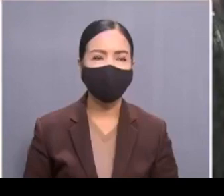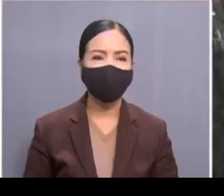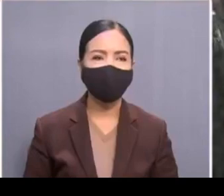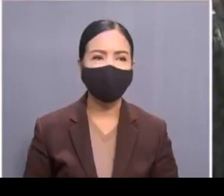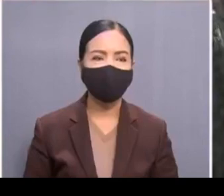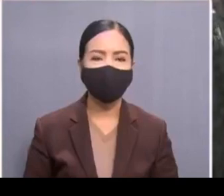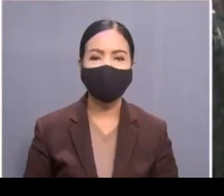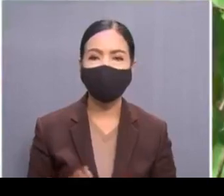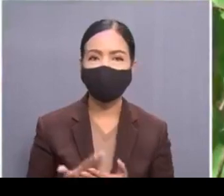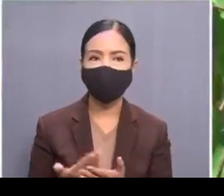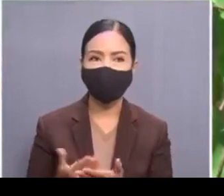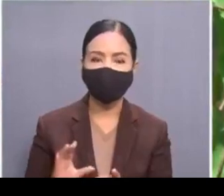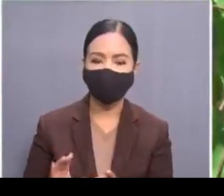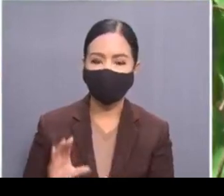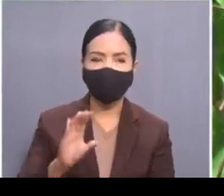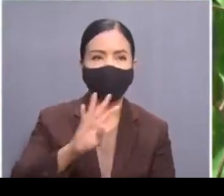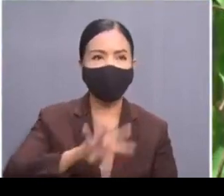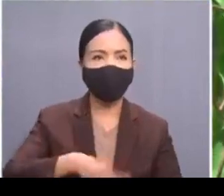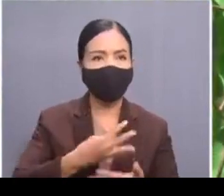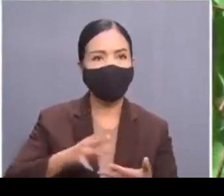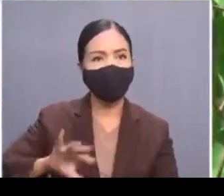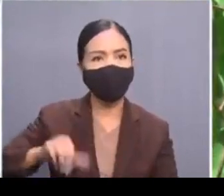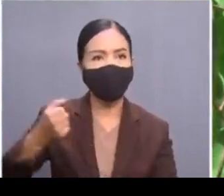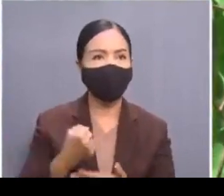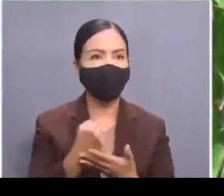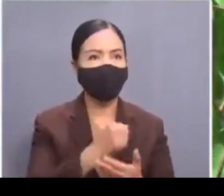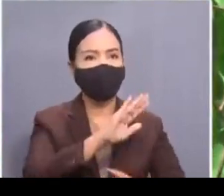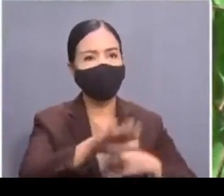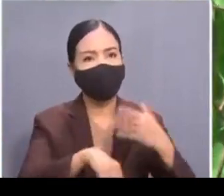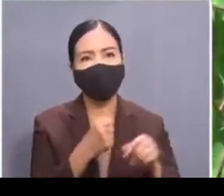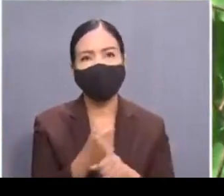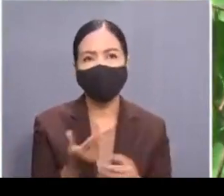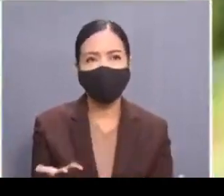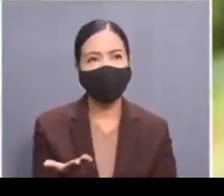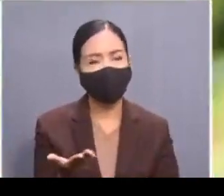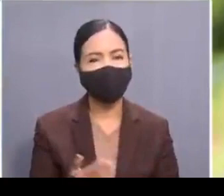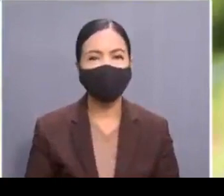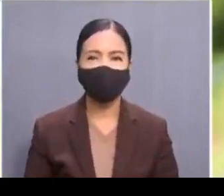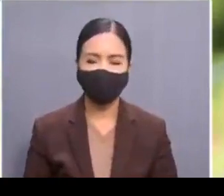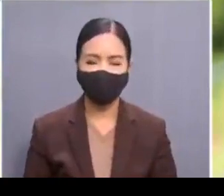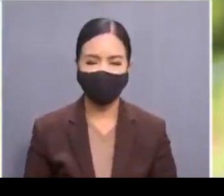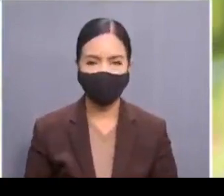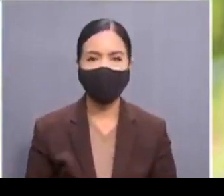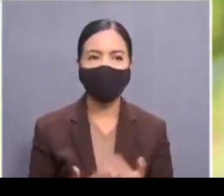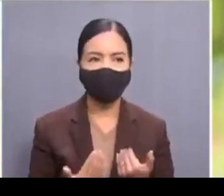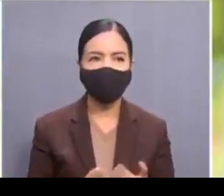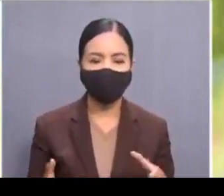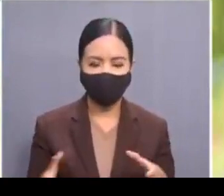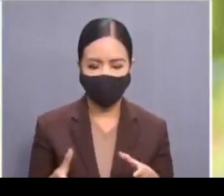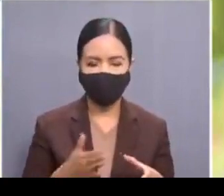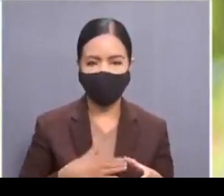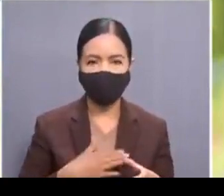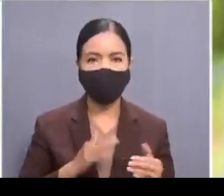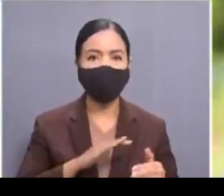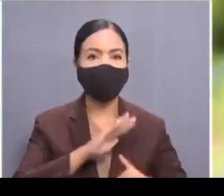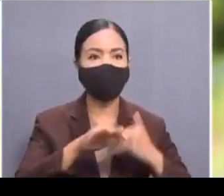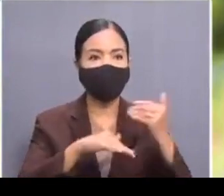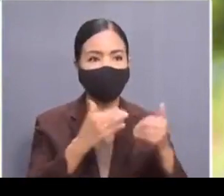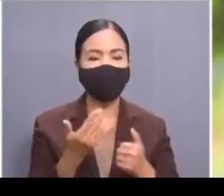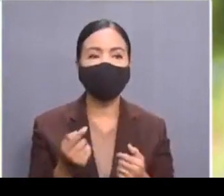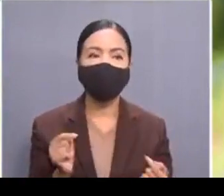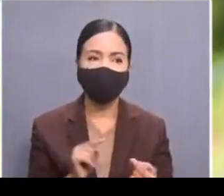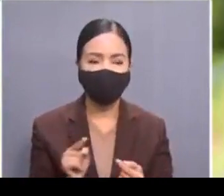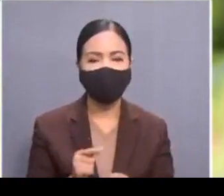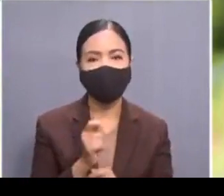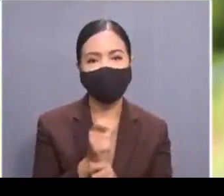แล้วงบประมาณจากแผนฟื้นฟูเนี่ยค่ะจะมาช่วยพัฒนาผลผลิตเราได้ยังไงบ้างคะพี ่คือตอนนี้ทางกลุ่มเราเนี่ยพัฒนาในเรื่อง